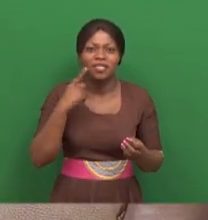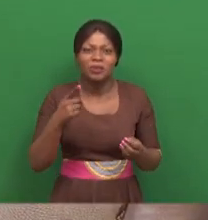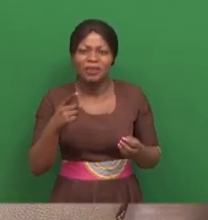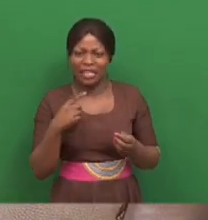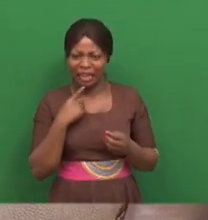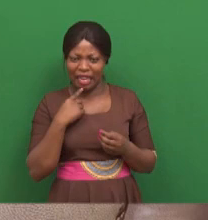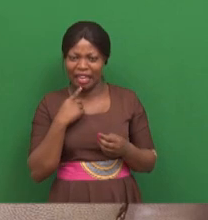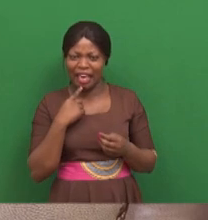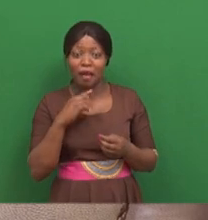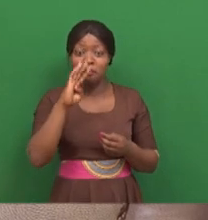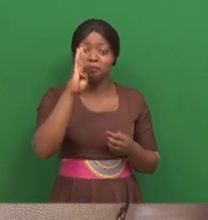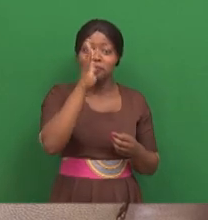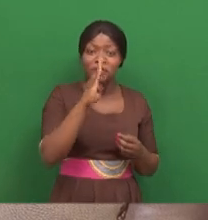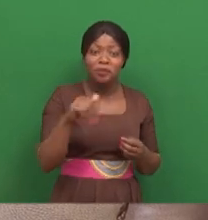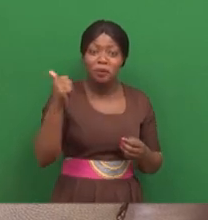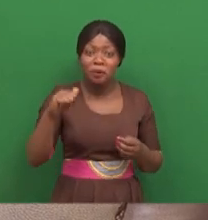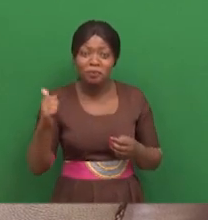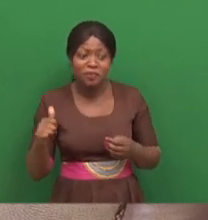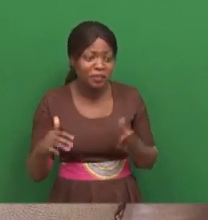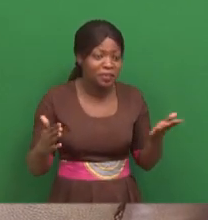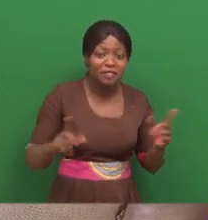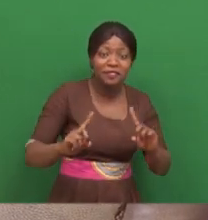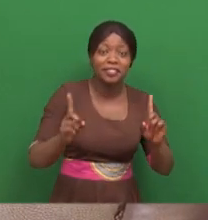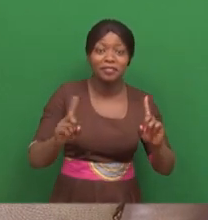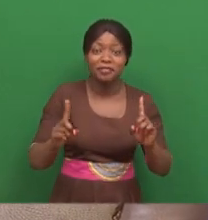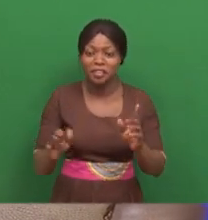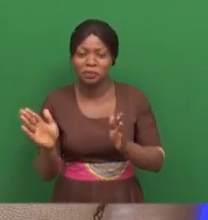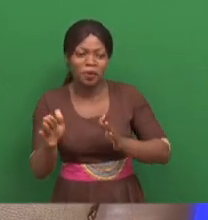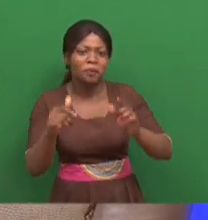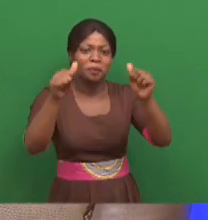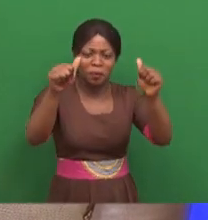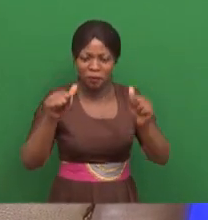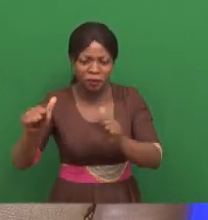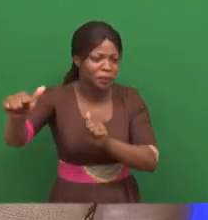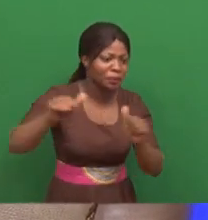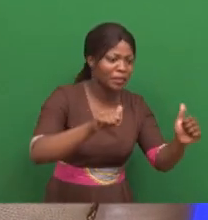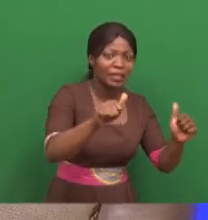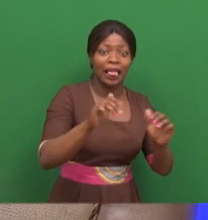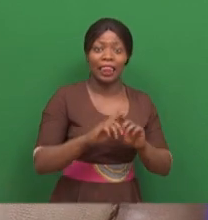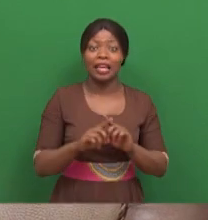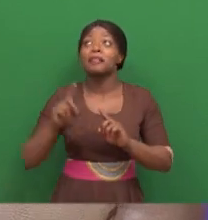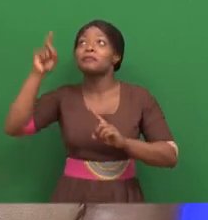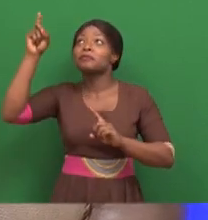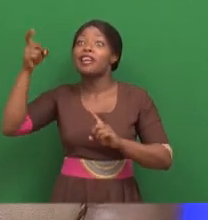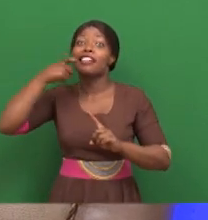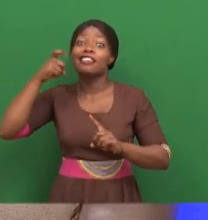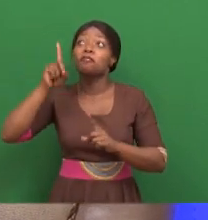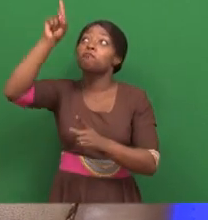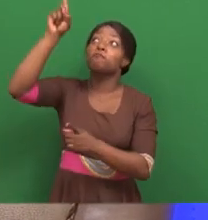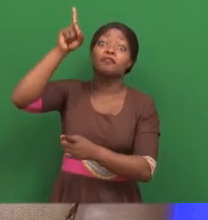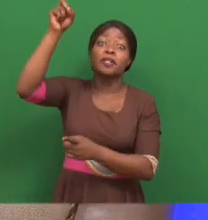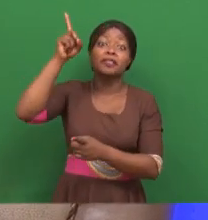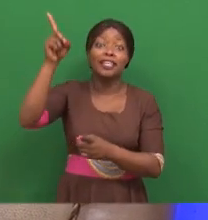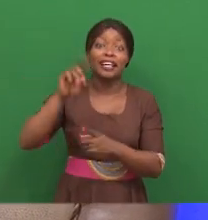kushongedza kombi ya chakutenge ichi chinyau chekombi pamberi pemba ne chinenge chine zvirauro chine